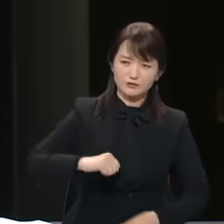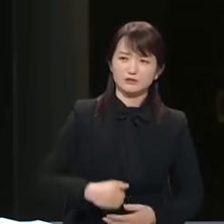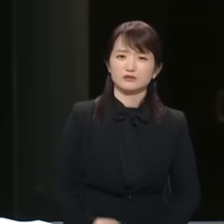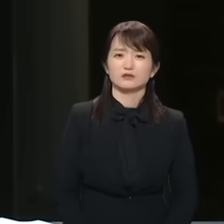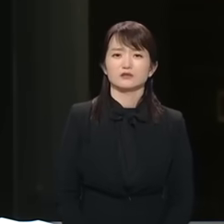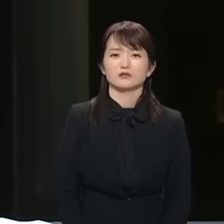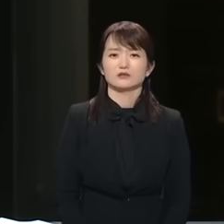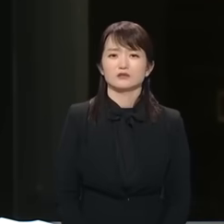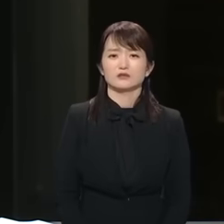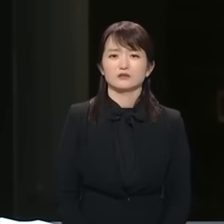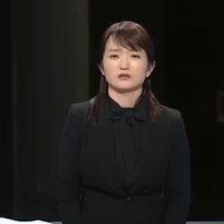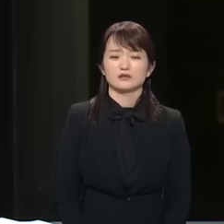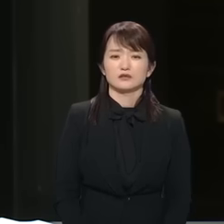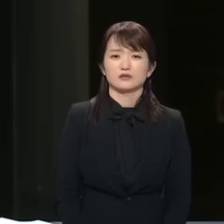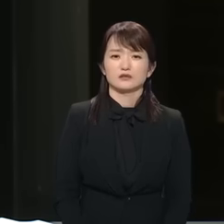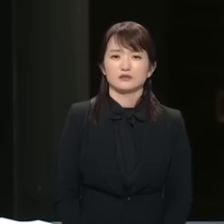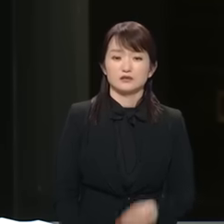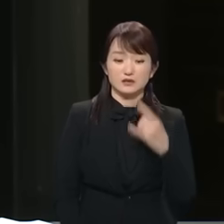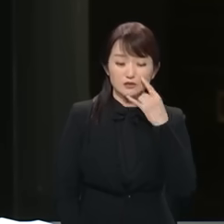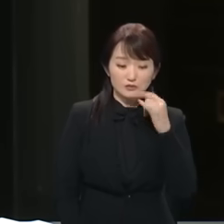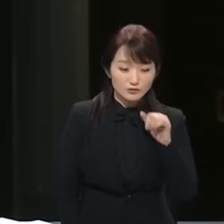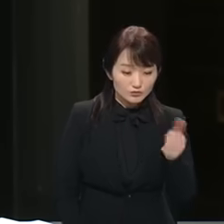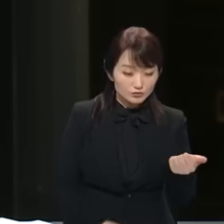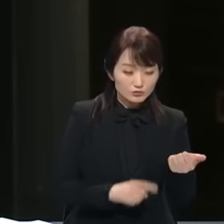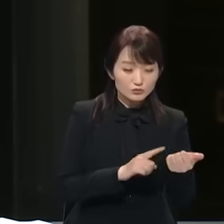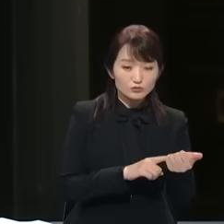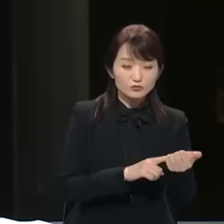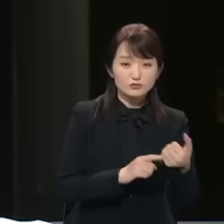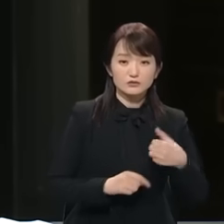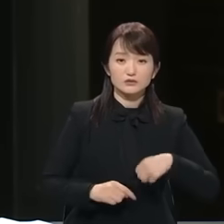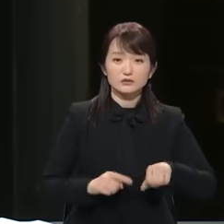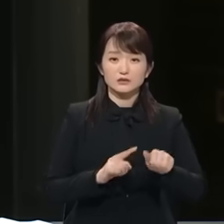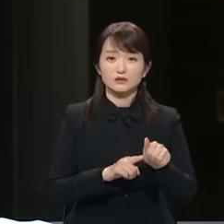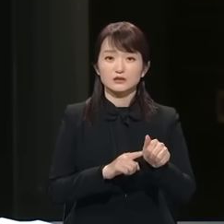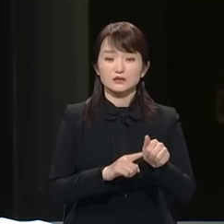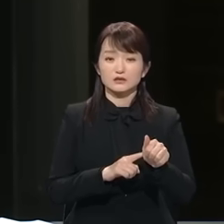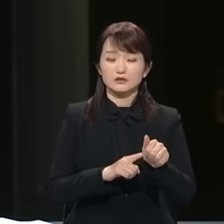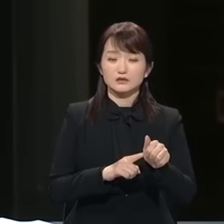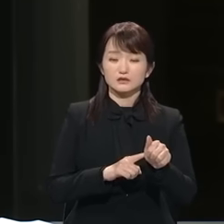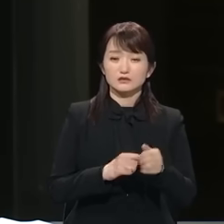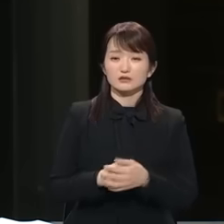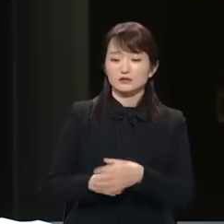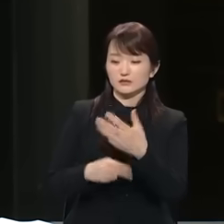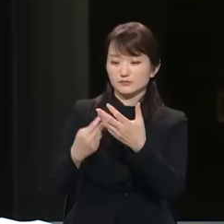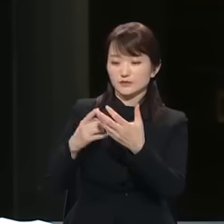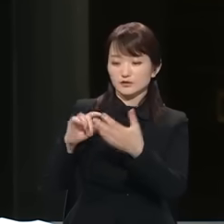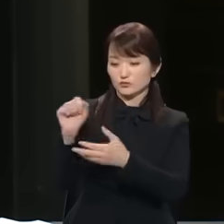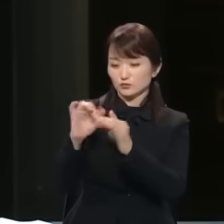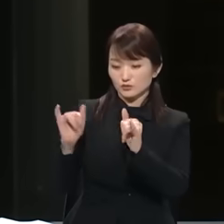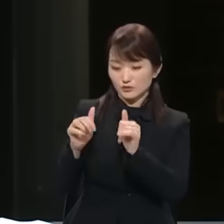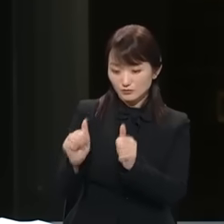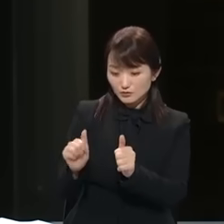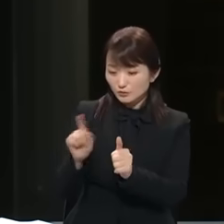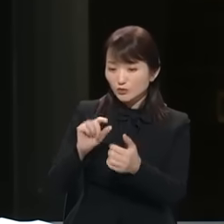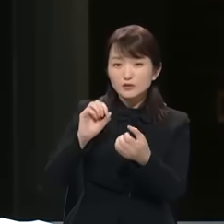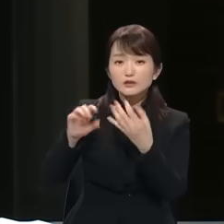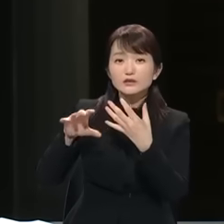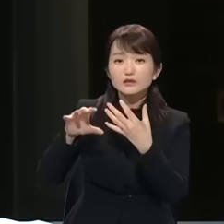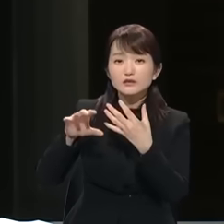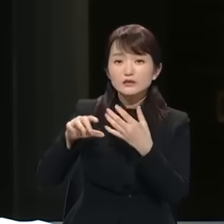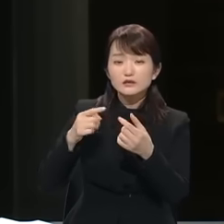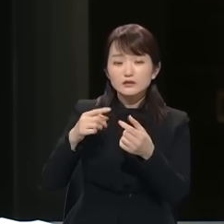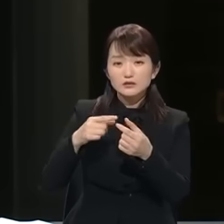자이 고인의 아드님은 어머니의 목숨을 아삭한 80대 운전자가 법정에서 대체 뭐라고 얘기를 하는지